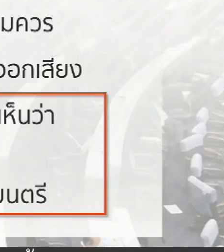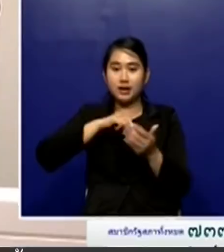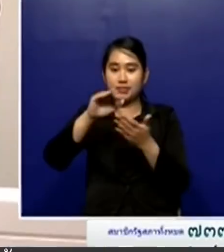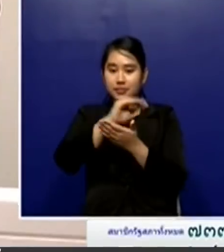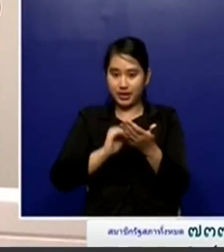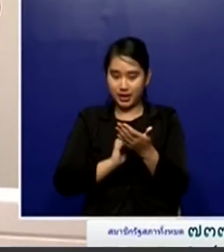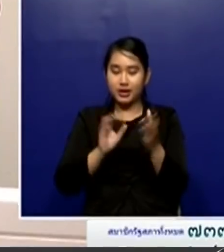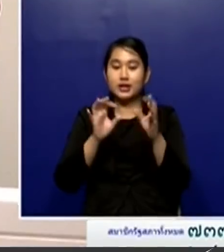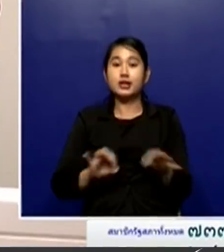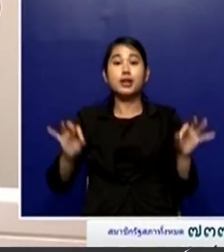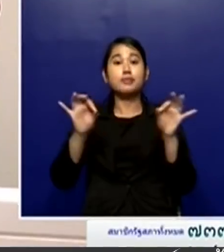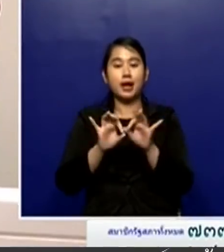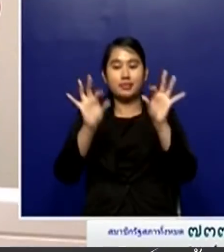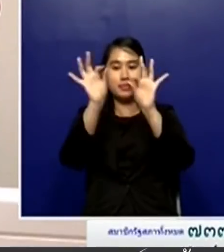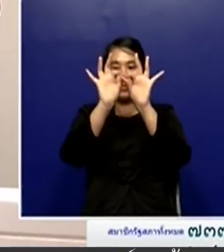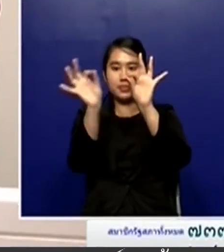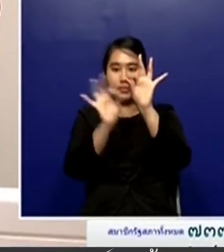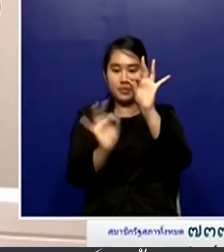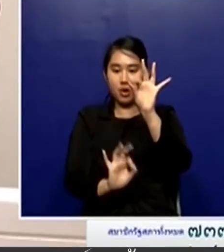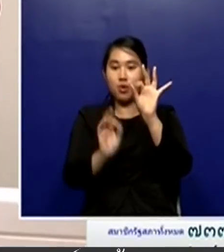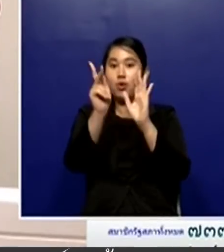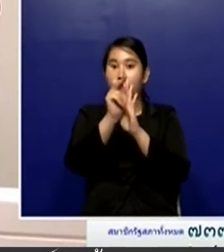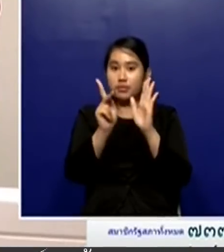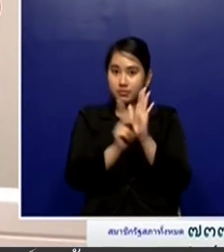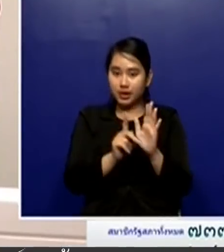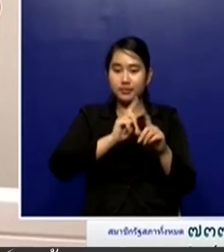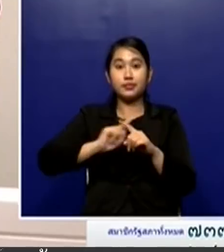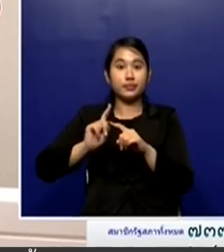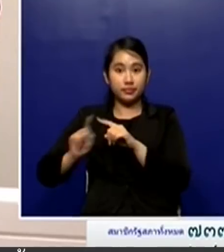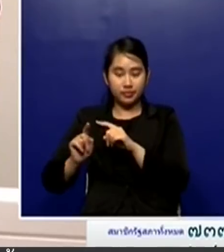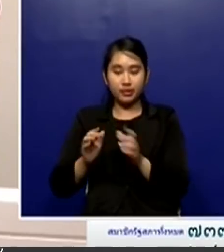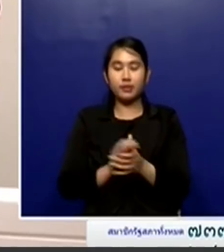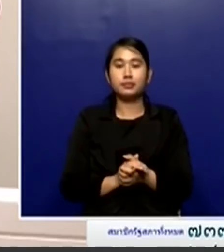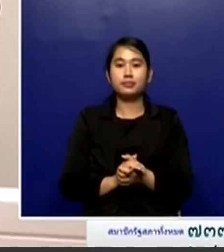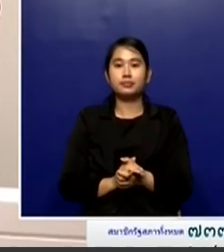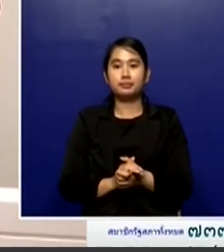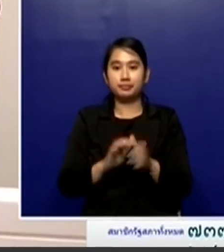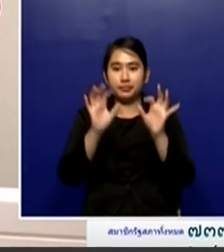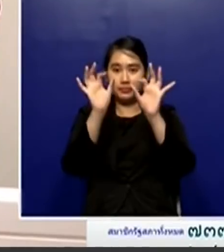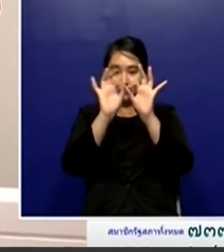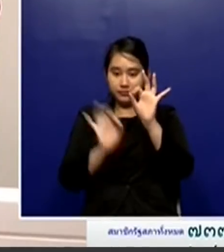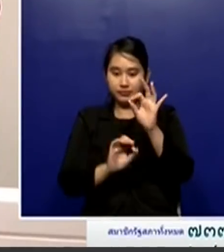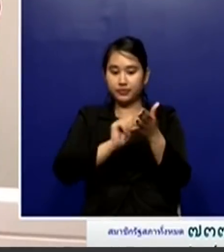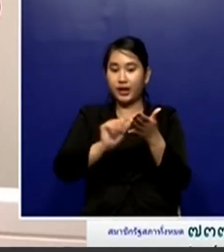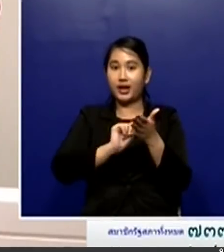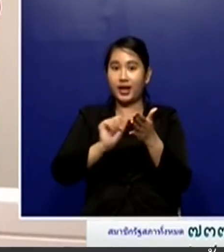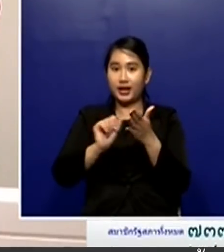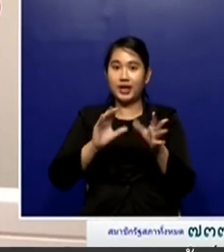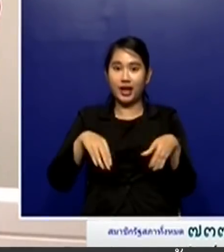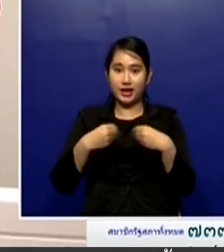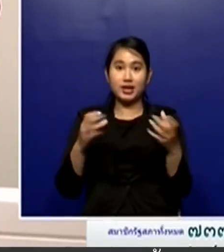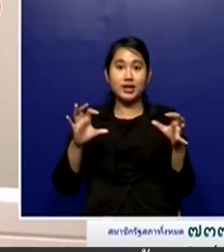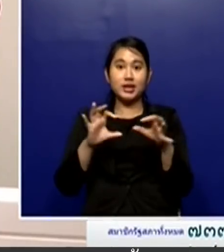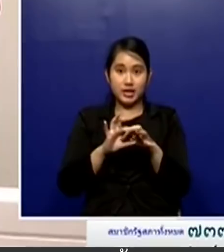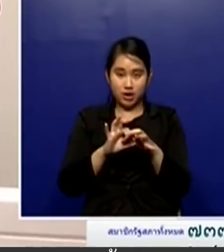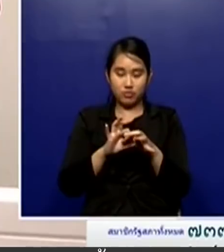แล้วเพราะบวชไปแล้วคุณชุดสัตว์ชนะไปแล้วปัญหาที่ตามมาก็คือว่าตอนนี้ต้องส่งสำนักงานกฤษฎีกาไปตี